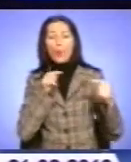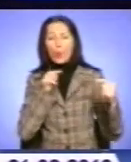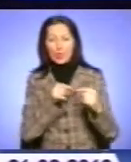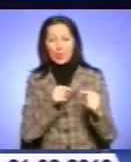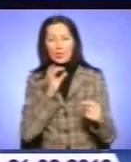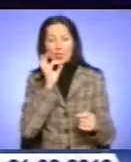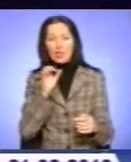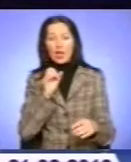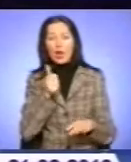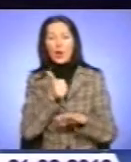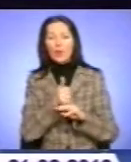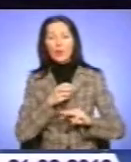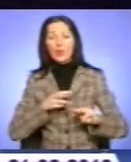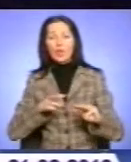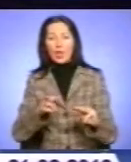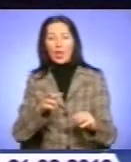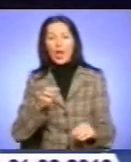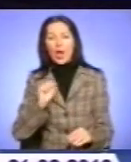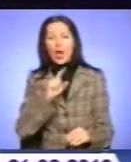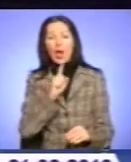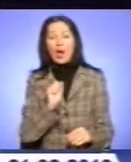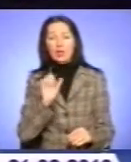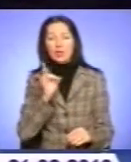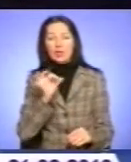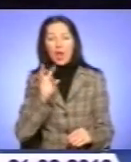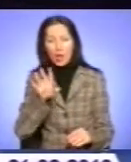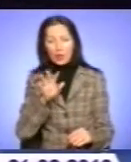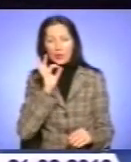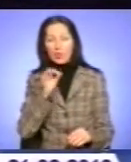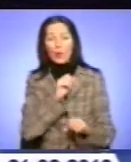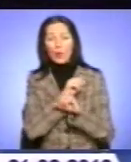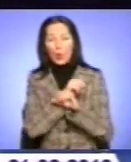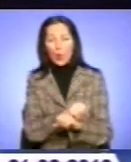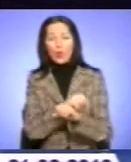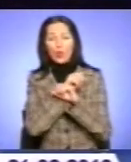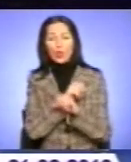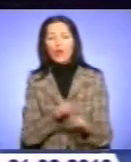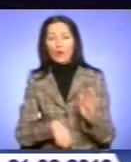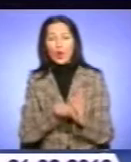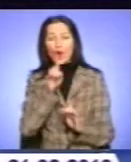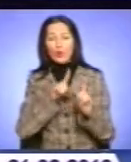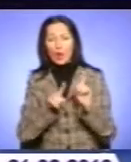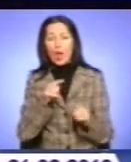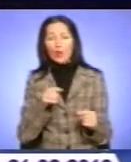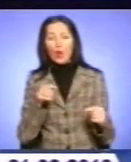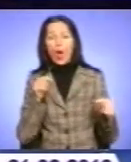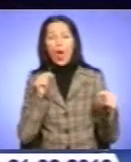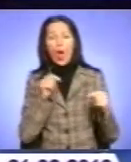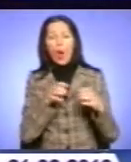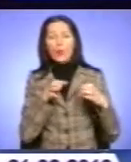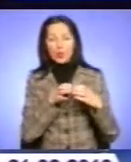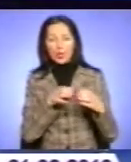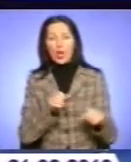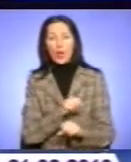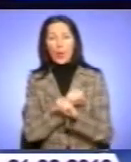засідання уряду. Каже, блокуючи Верховну Раду, опозиціонери затримують прийняття важливих для країни рішень. Це перешкоджає